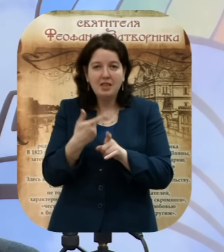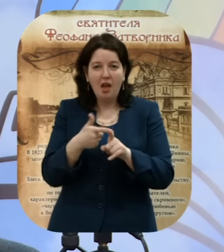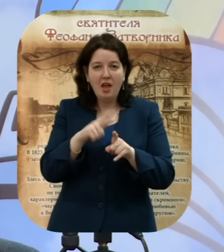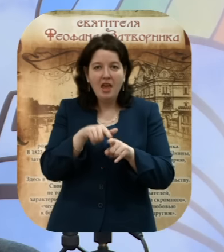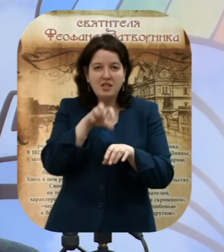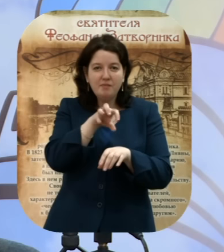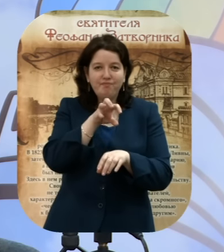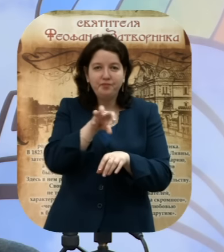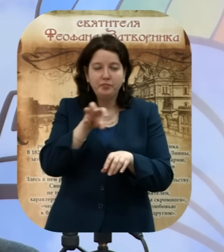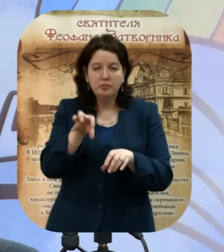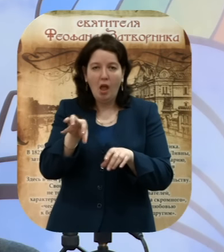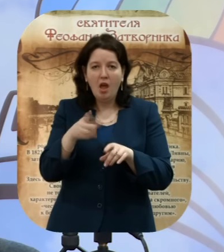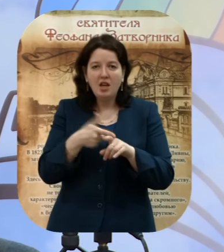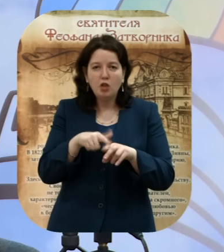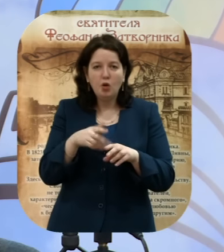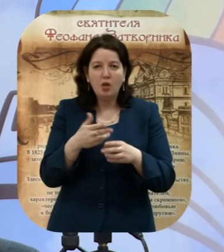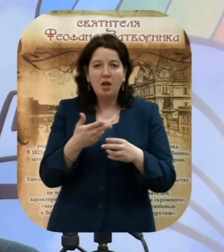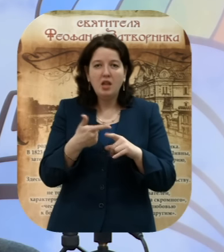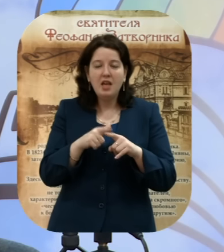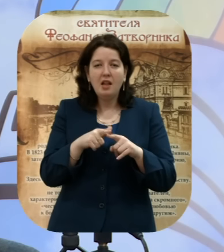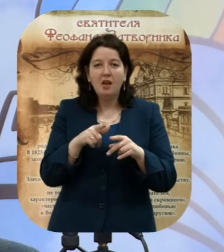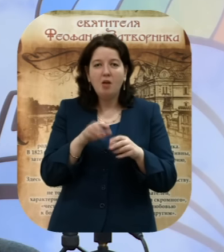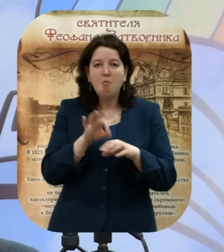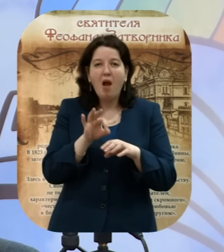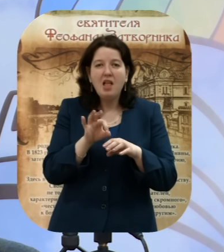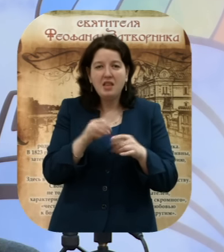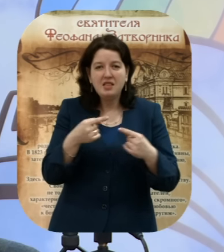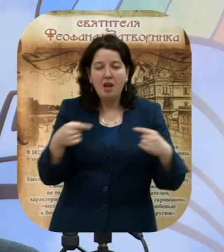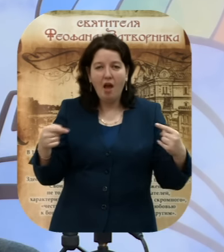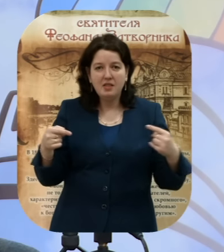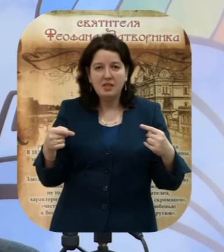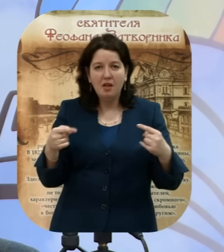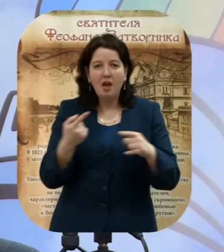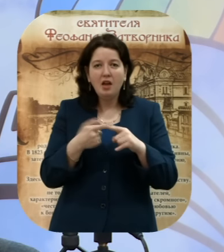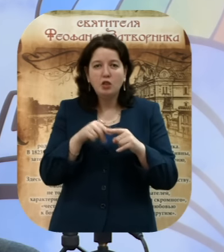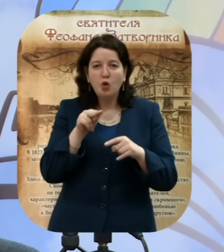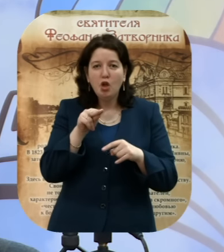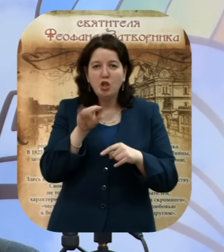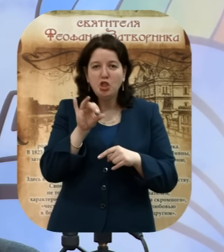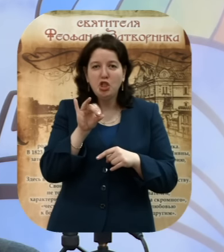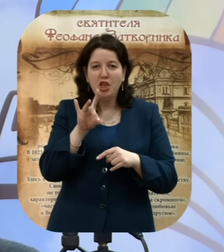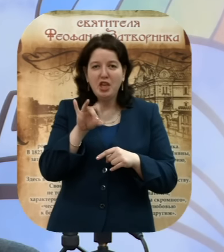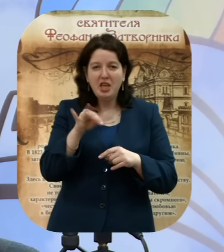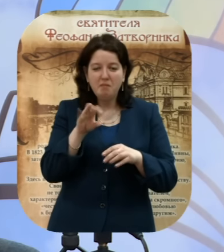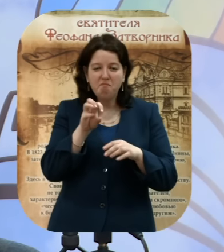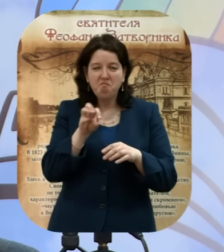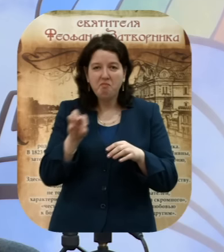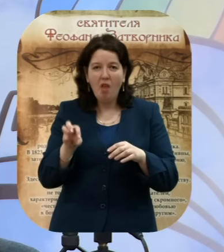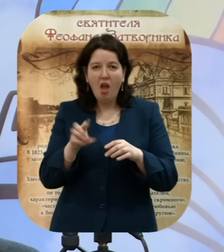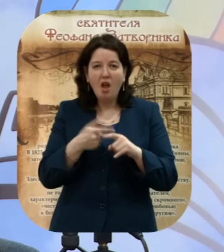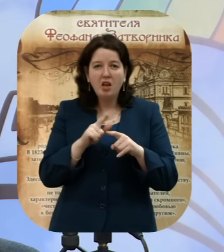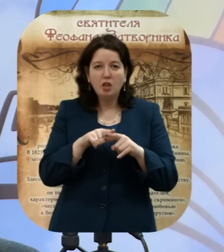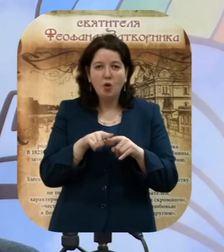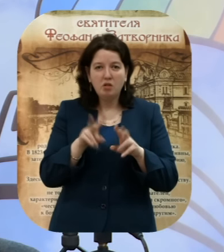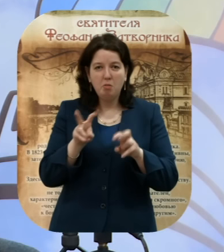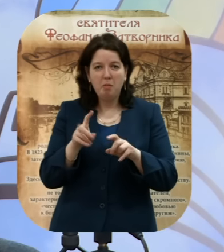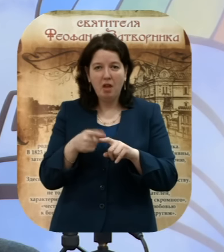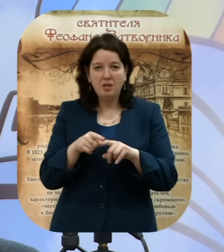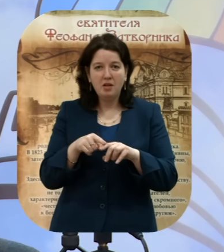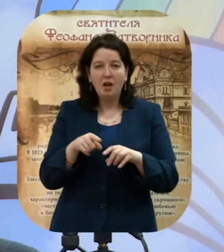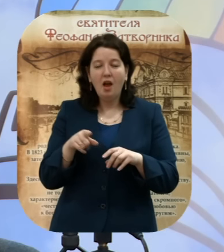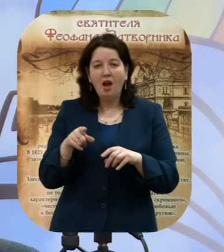чирьями или нарывами, или как в народе их называли, как говорят, чирий, когда сядет такой крепкий, говорят, барин,